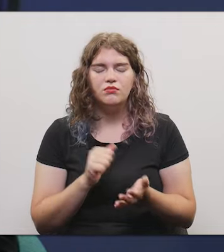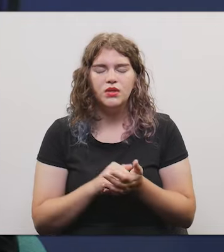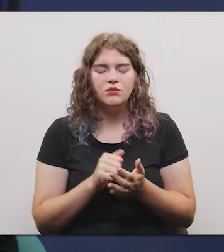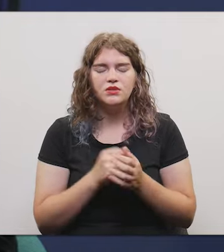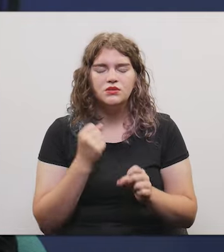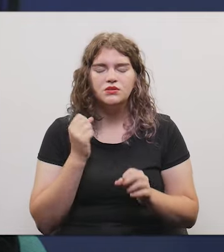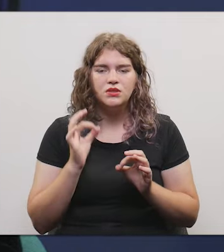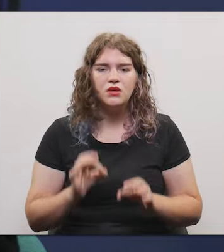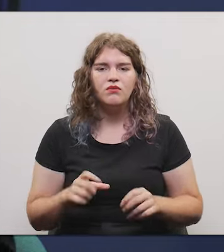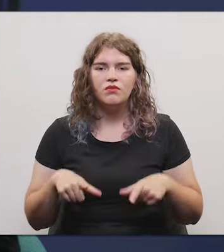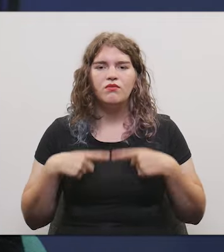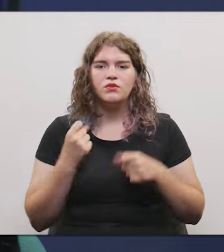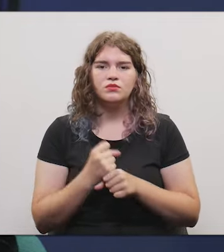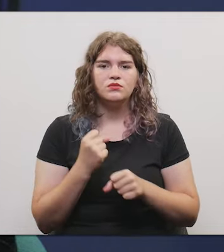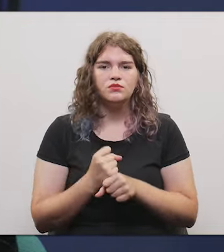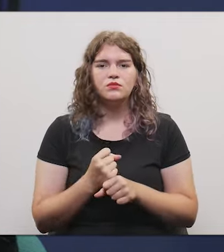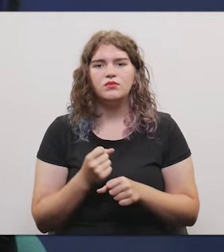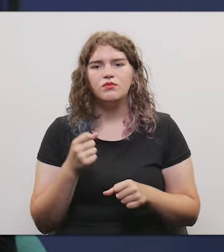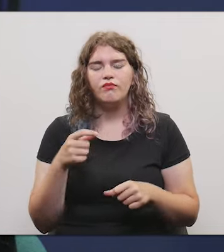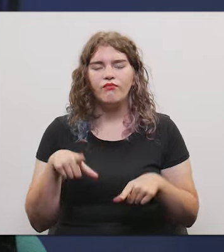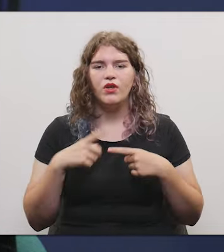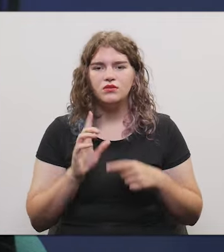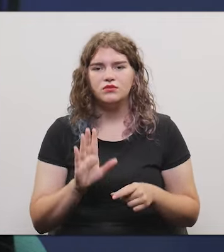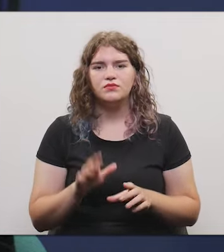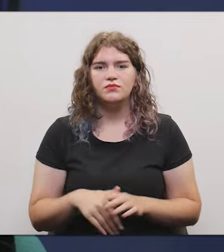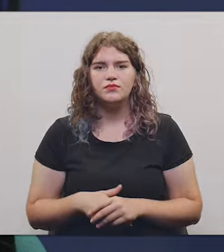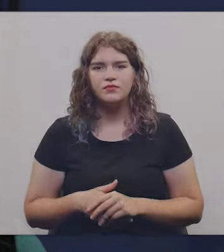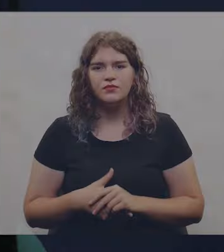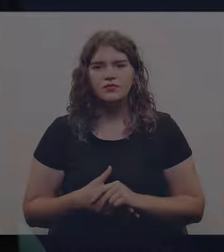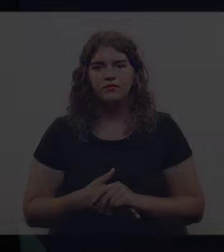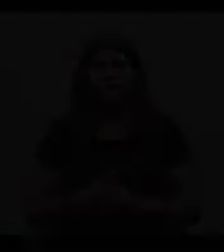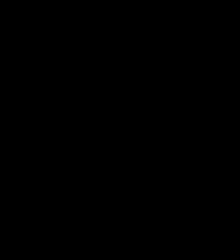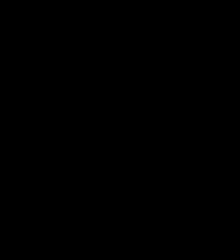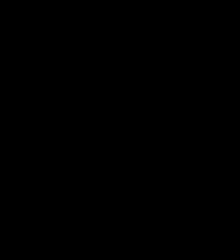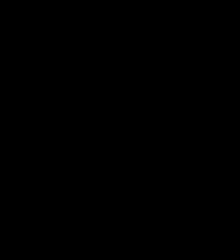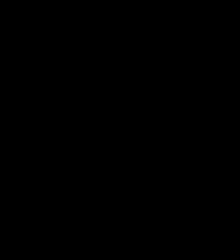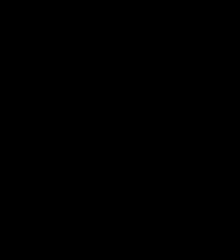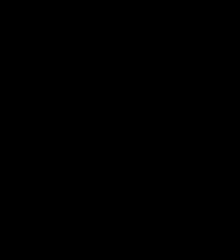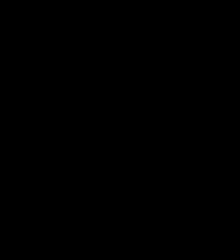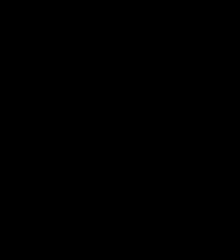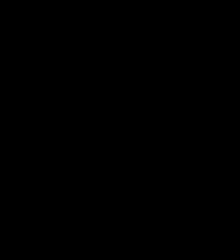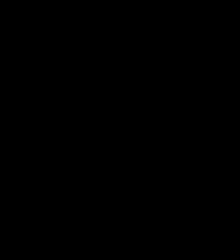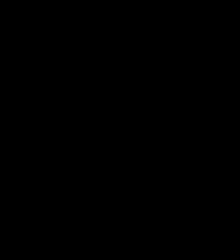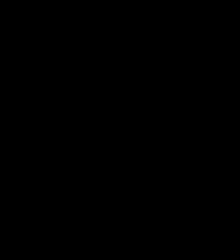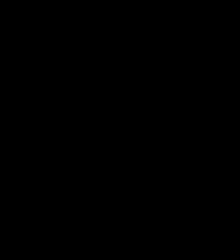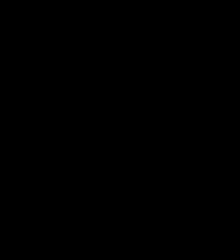cuvânt rostit în Biblie să fie viu și lucrător și în viețile voastre.